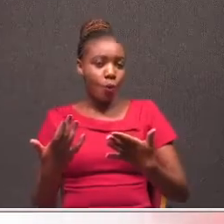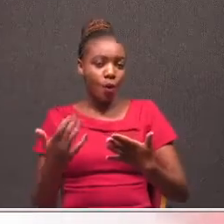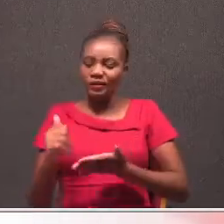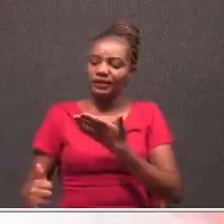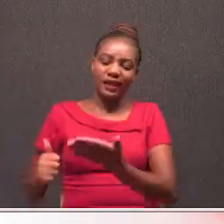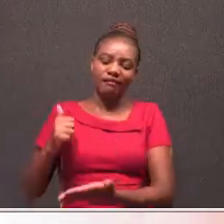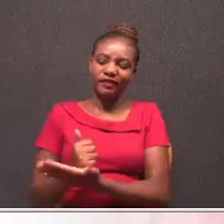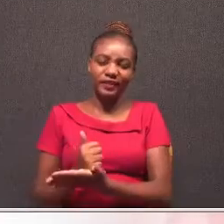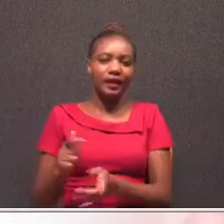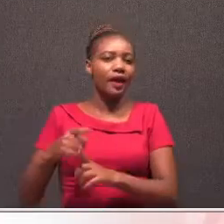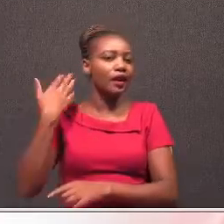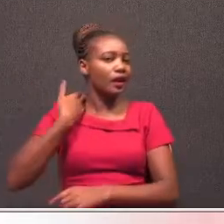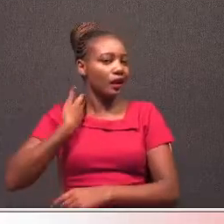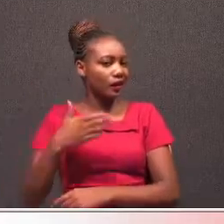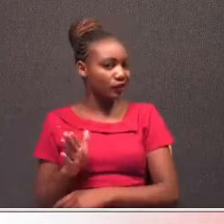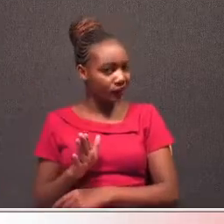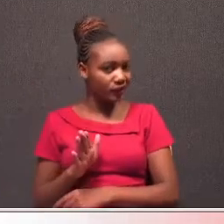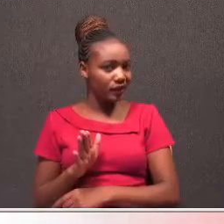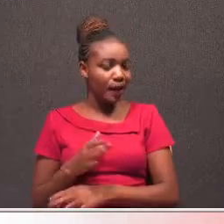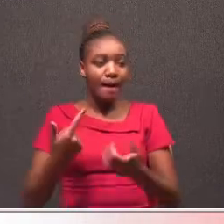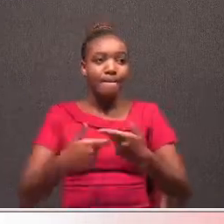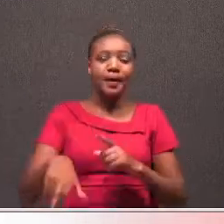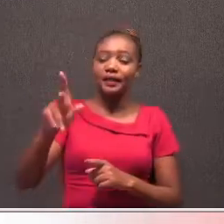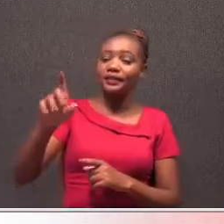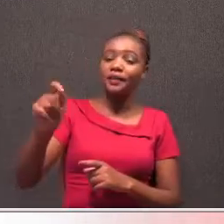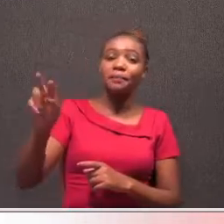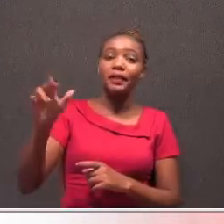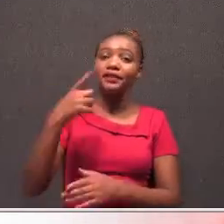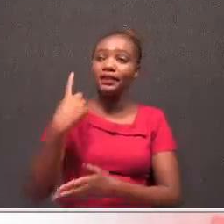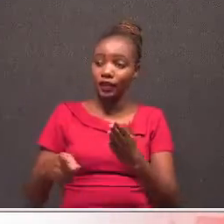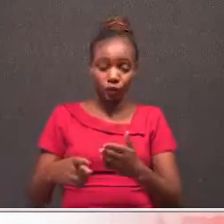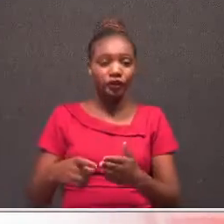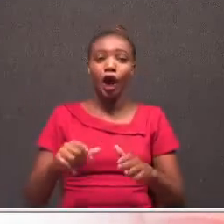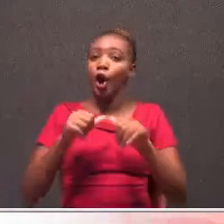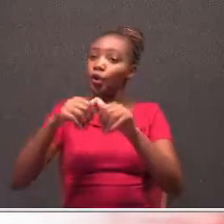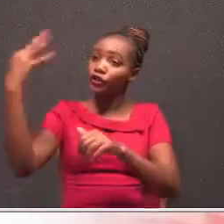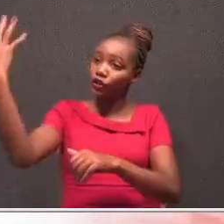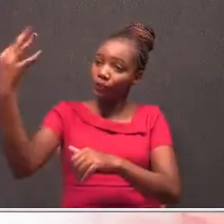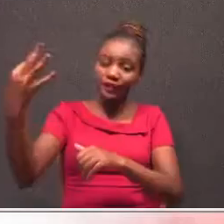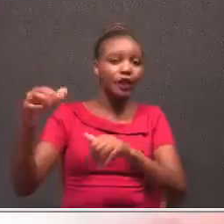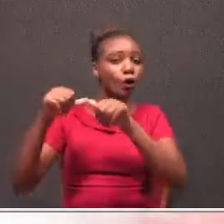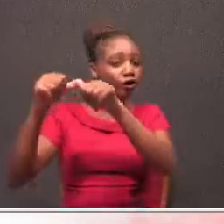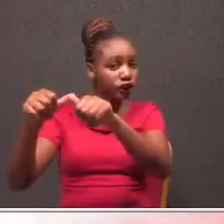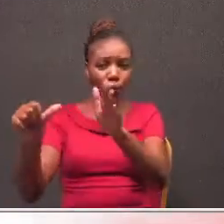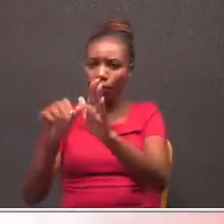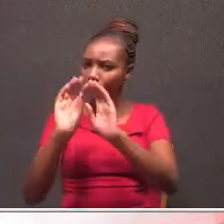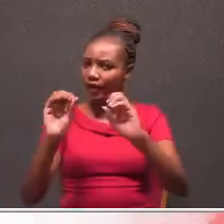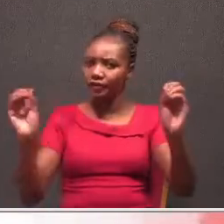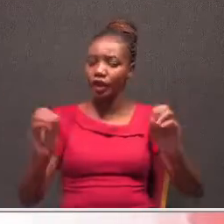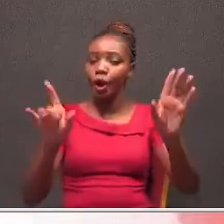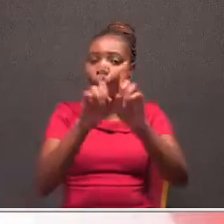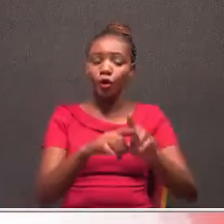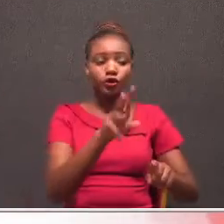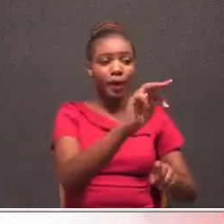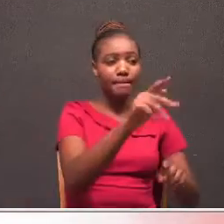na kwa wivu. Lakini Petro anasema bora neno la Mungu inahubiriwa, wacha tu iendelee namna hiyo. Mbunge wa Isiolo Rehema